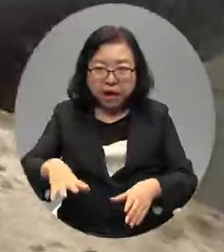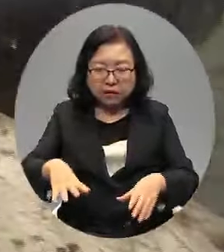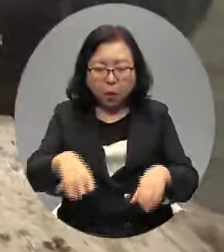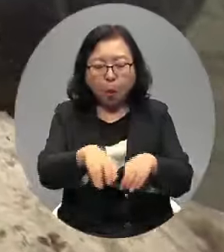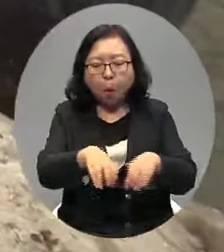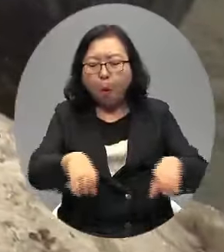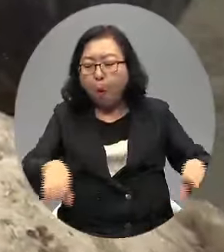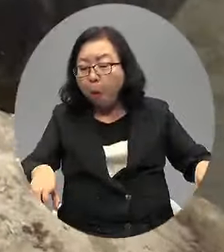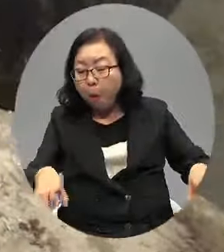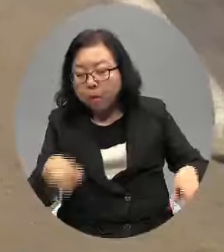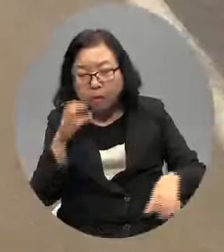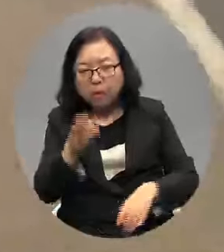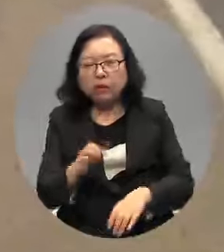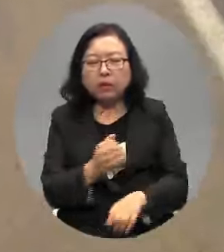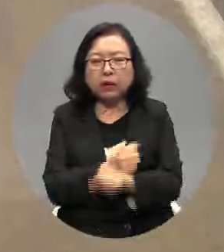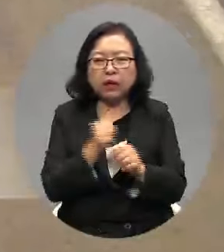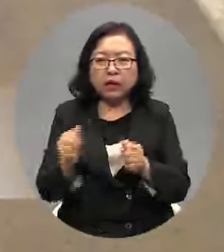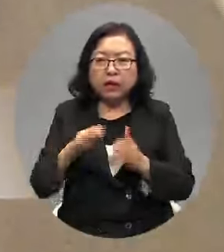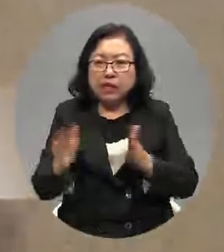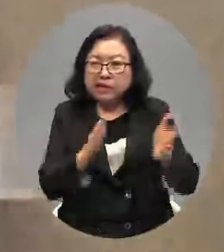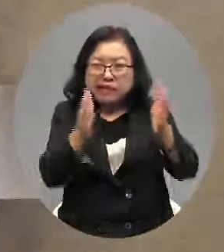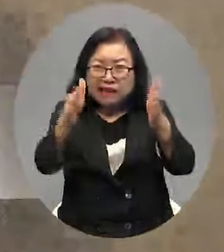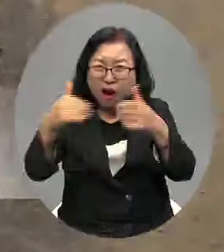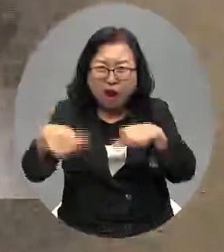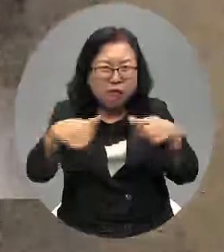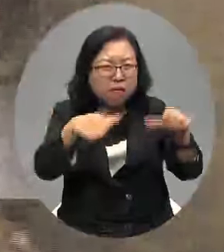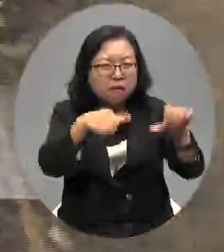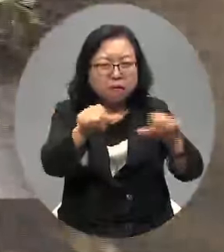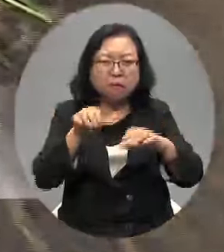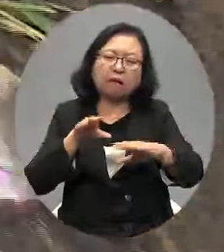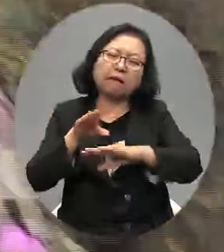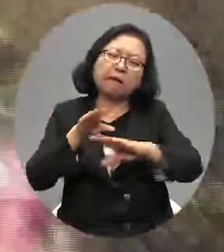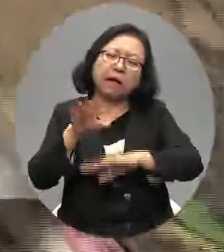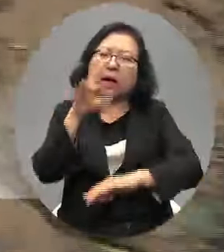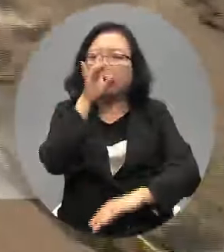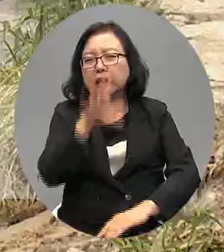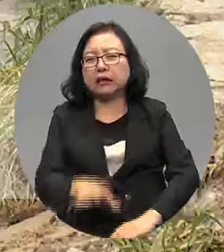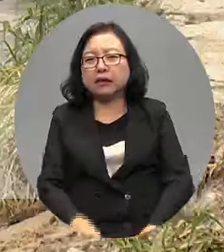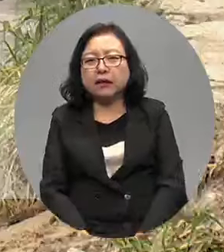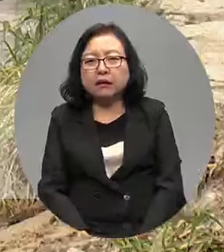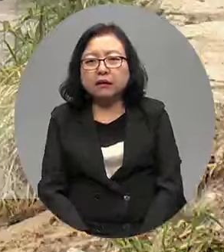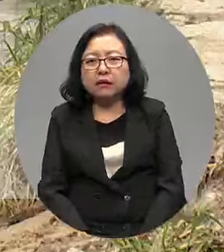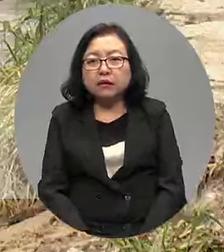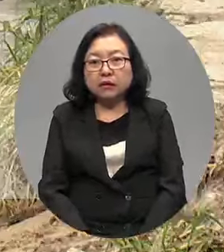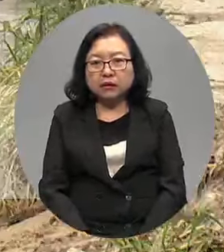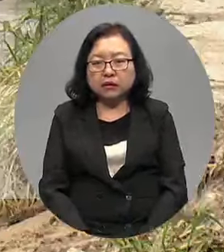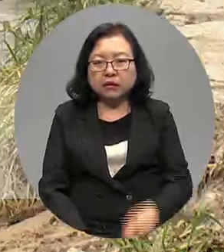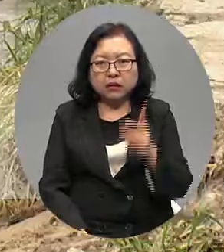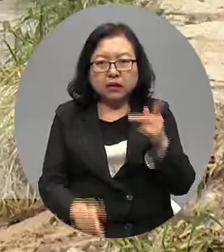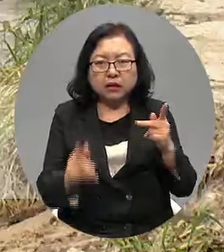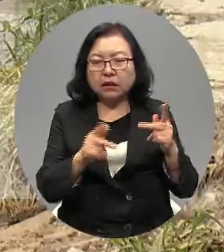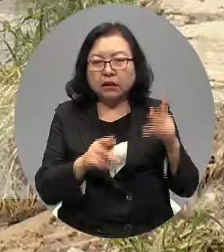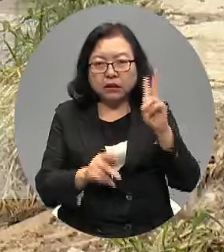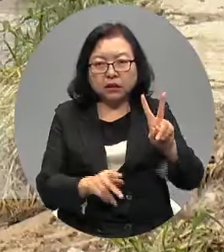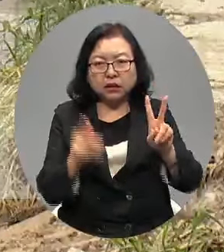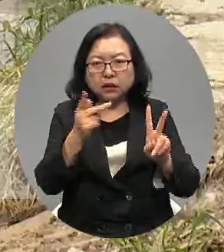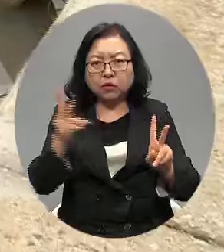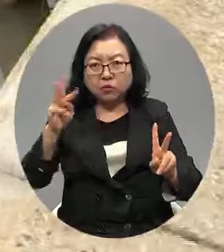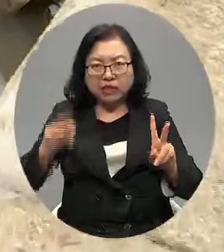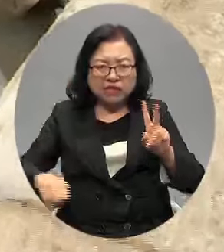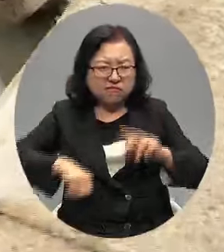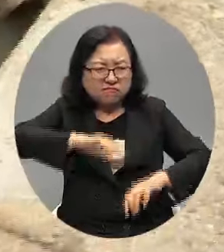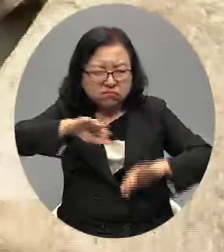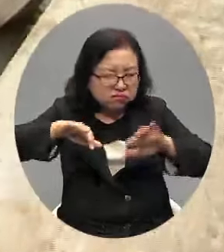보입니다. 포장됐던 도로도 다 부서져 차량이 들어갈 수도 없습니다. 2km의 진흙탕을 헤치고